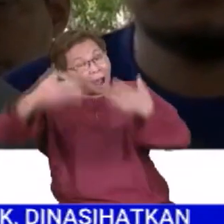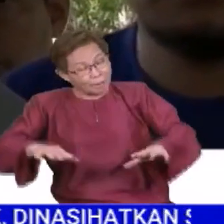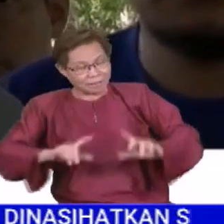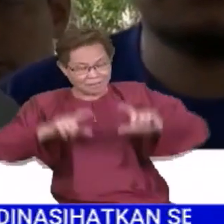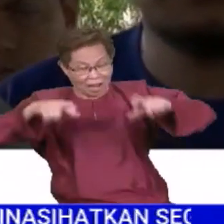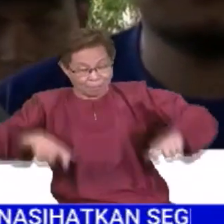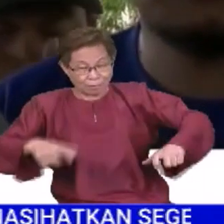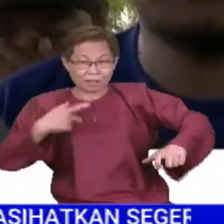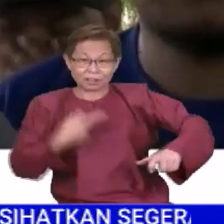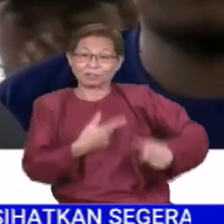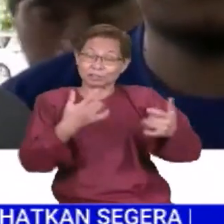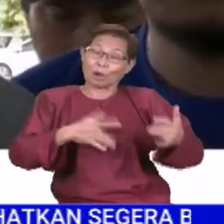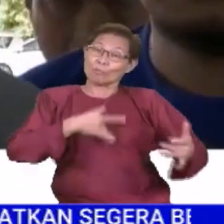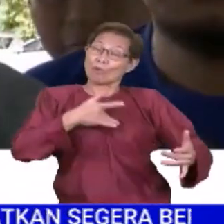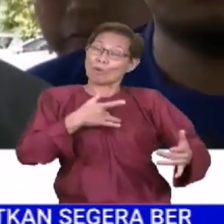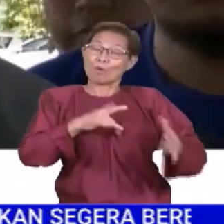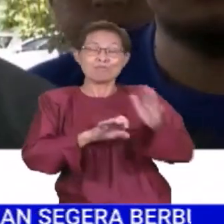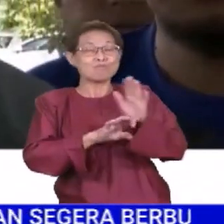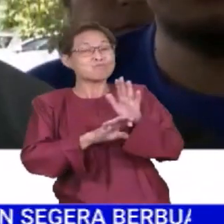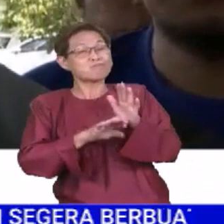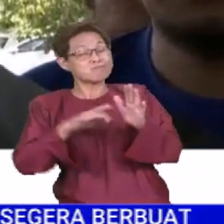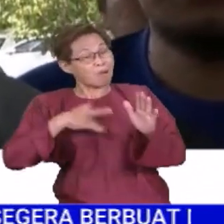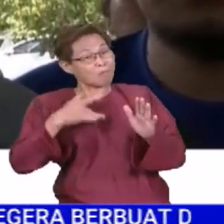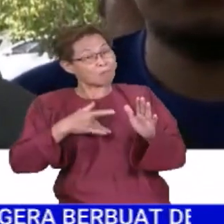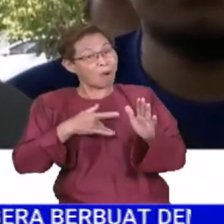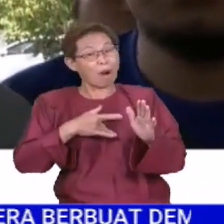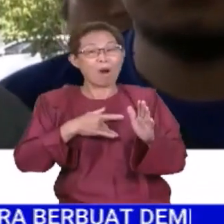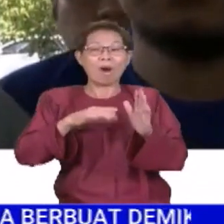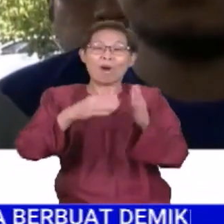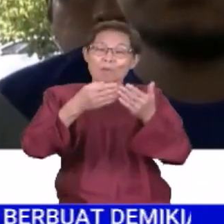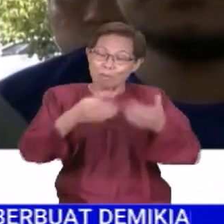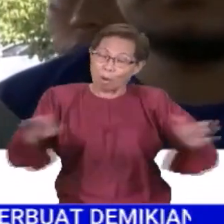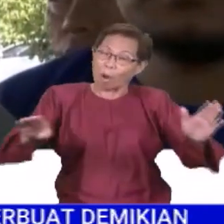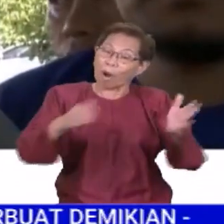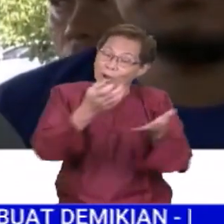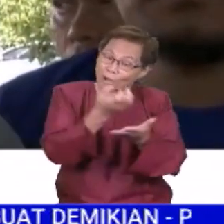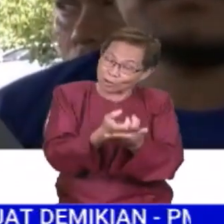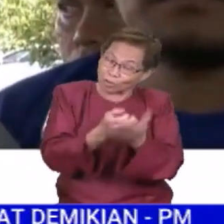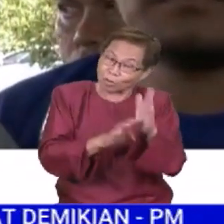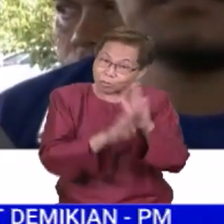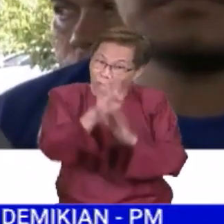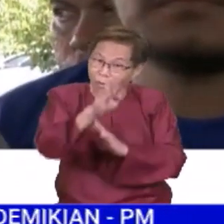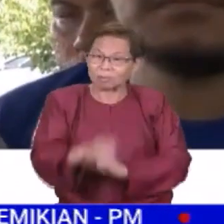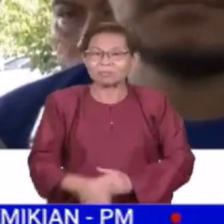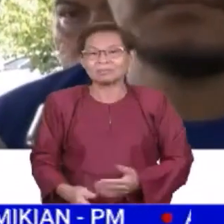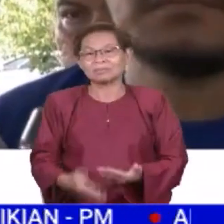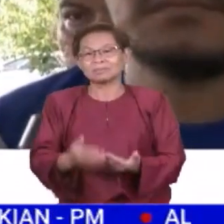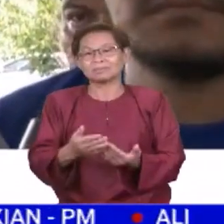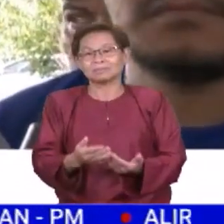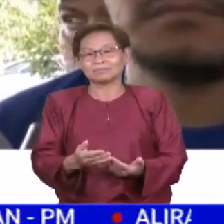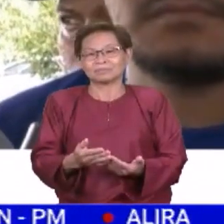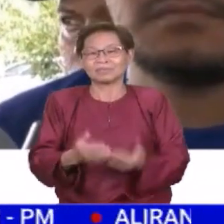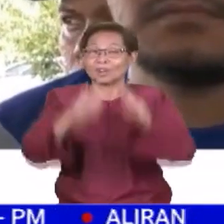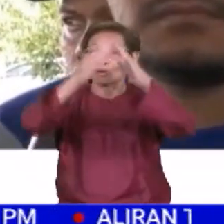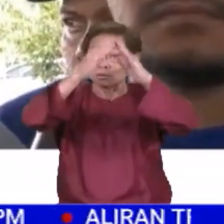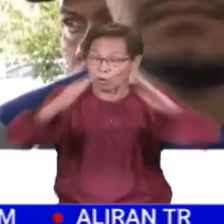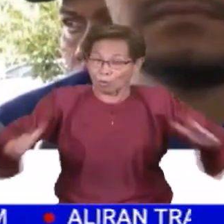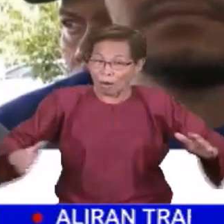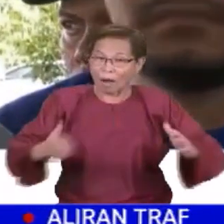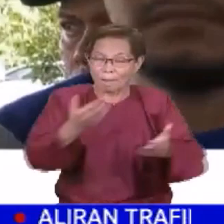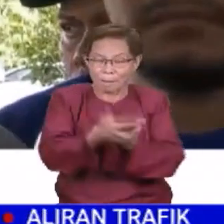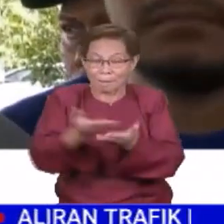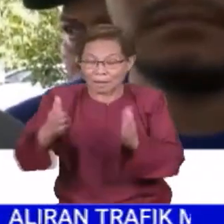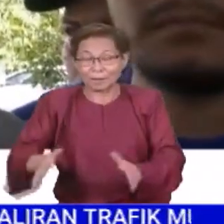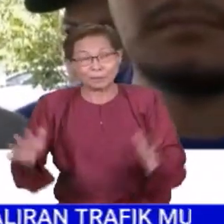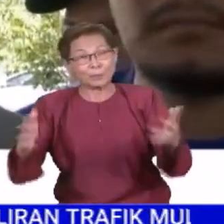merasakan pergerakan-pergerakan ekonomi, agar pemilikan perumahan ini dapat kata dapat mendapat sambutan daripada kalangan pihak